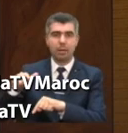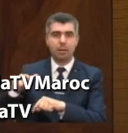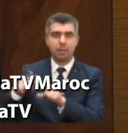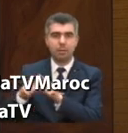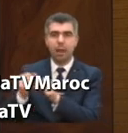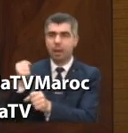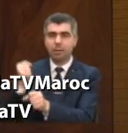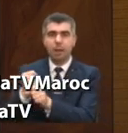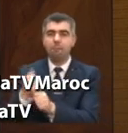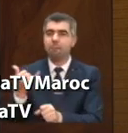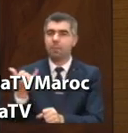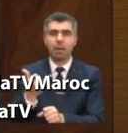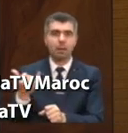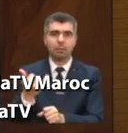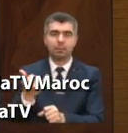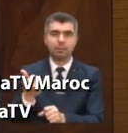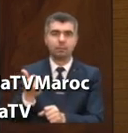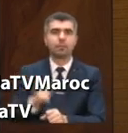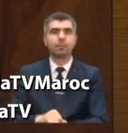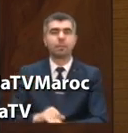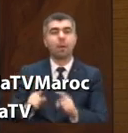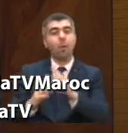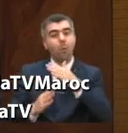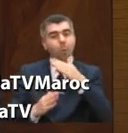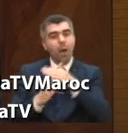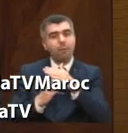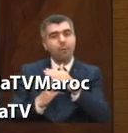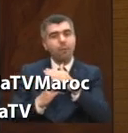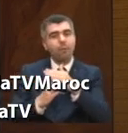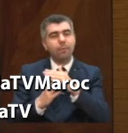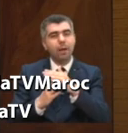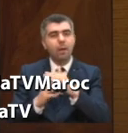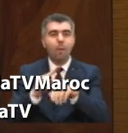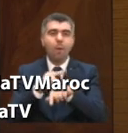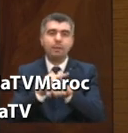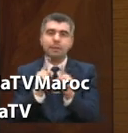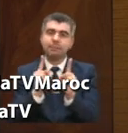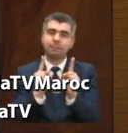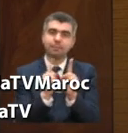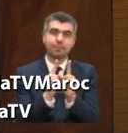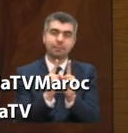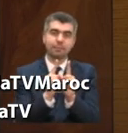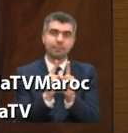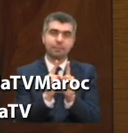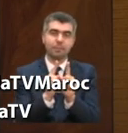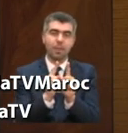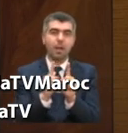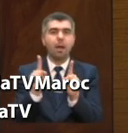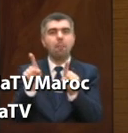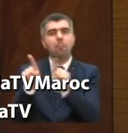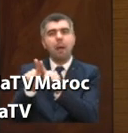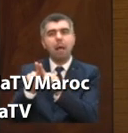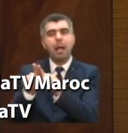ولا زالت مستمرة، ولكن توقفت بشكل مؤقت. كما كتوقف إلا كان الأجير مريض وجاب شهادة